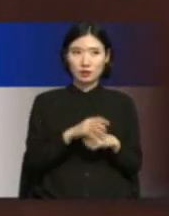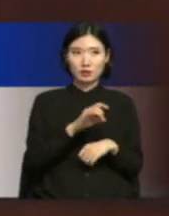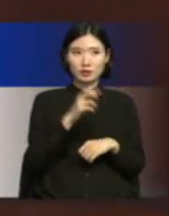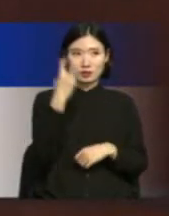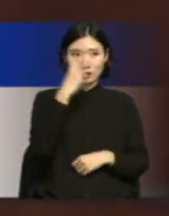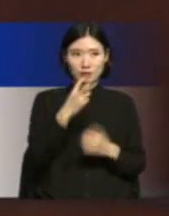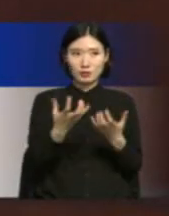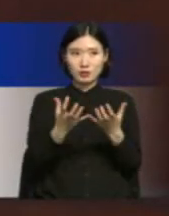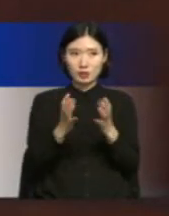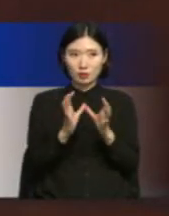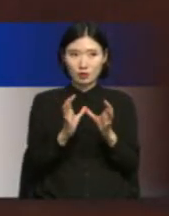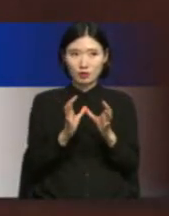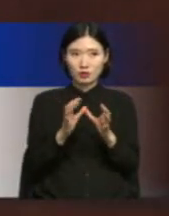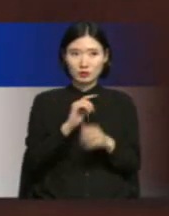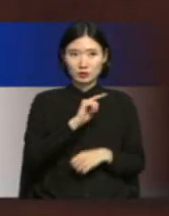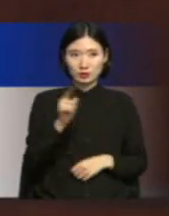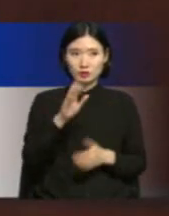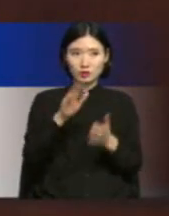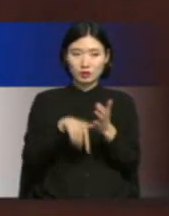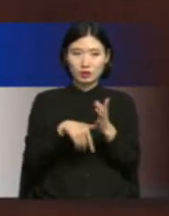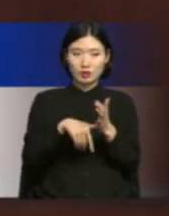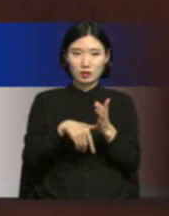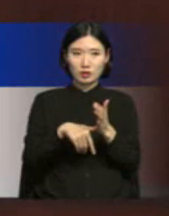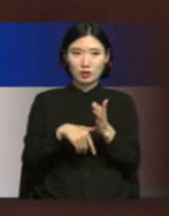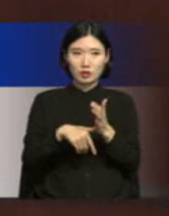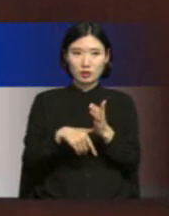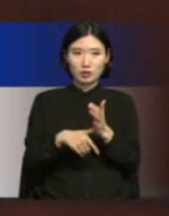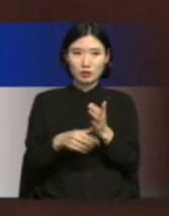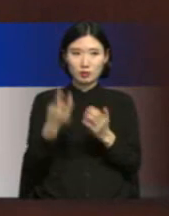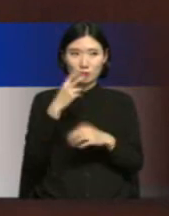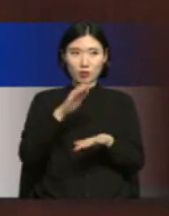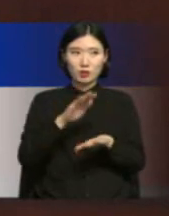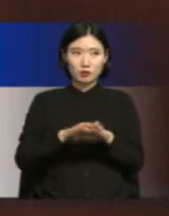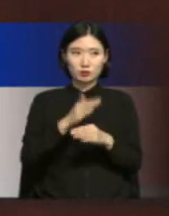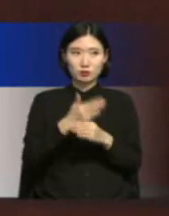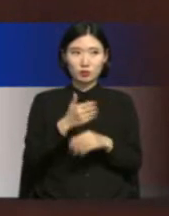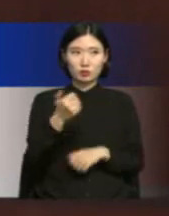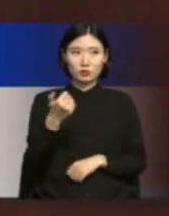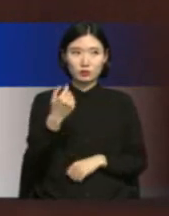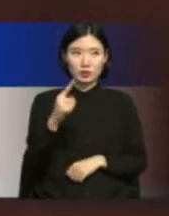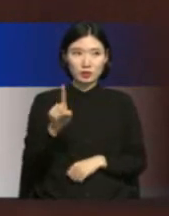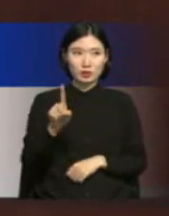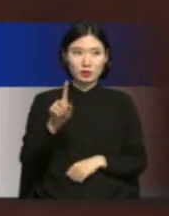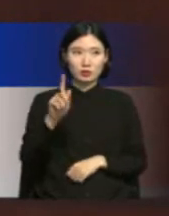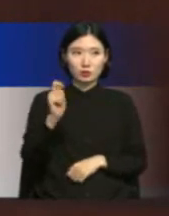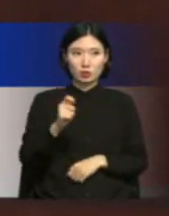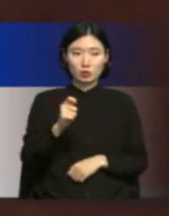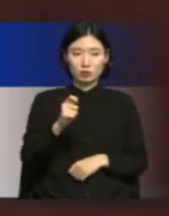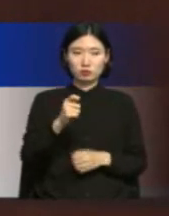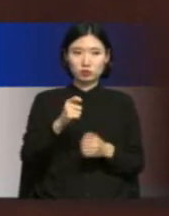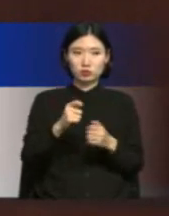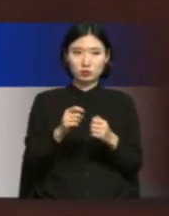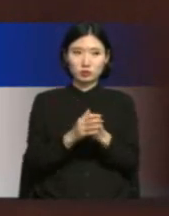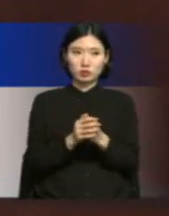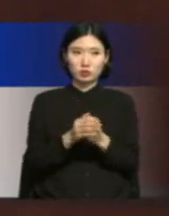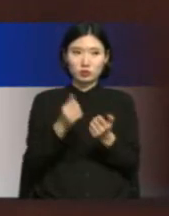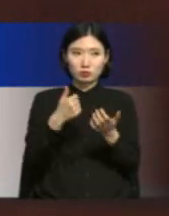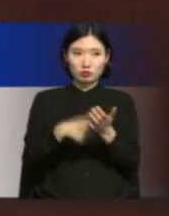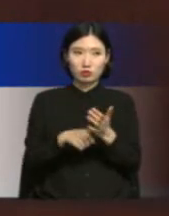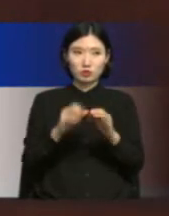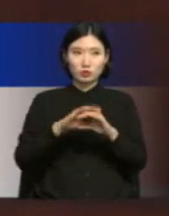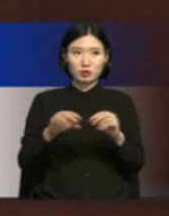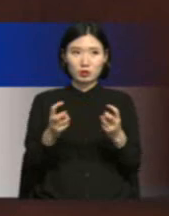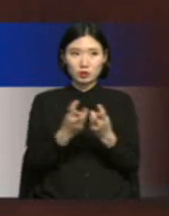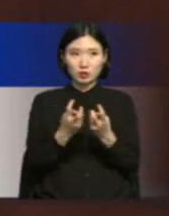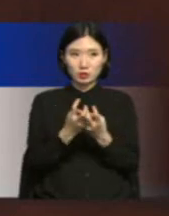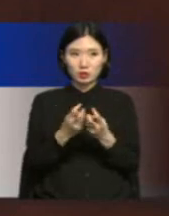지적 당시 모처에 보관 중인 51톤이나 되는 부산물 처리는 어떻게 했는지 처리 근거도 자료로